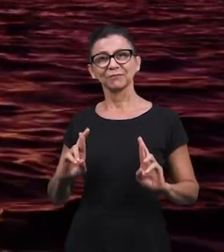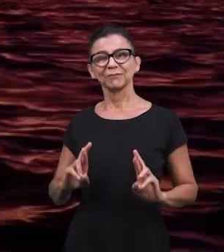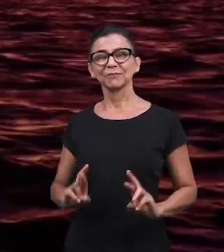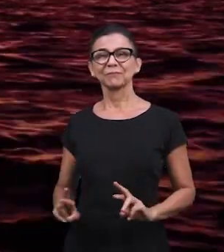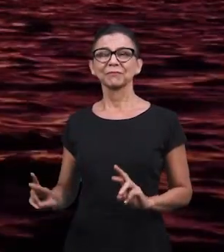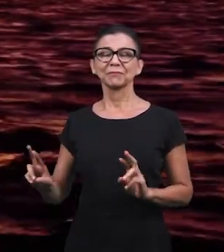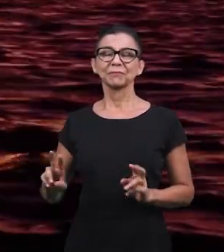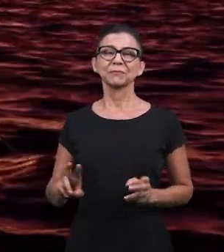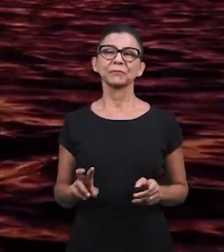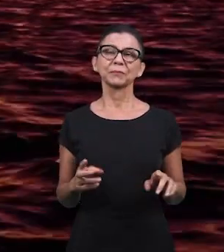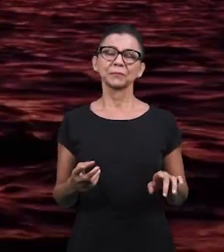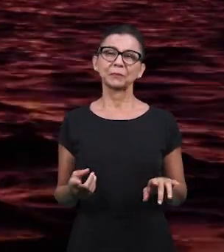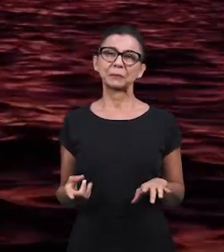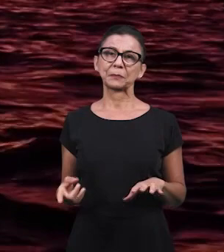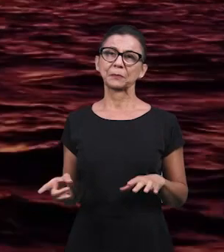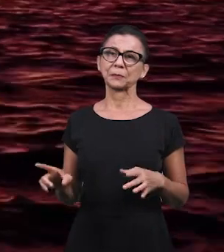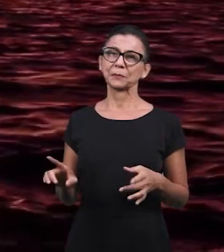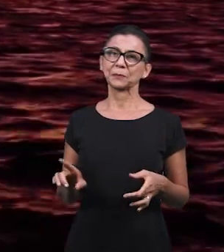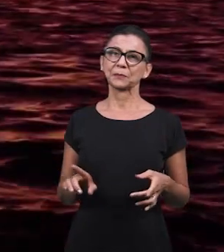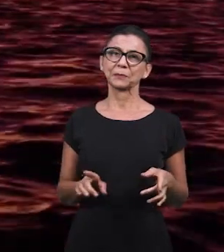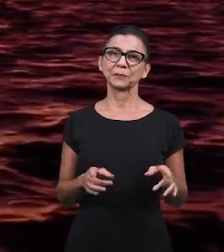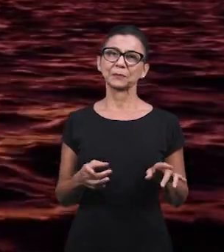Войди и обитай в наших сердцах.